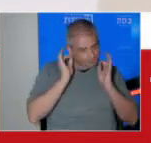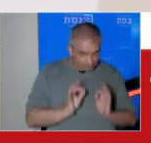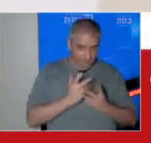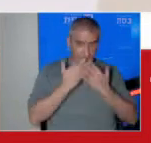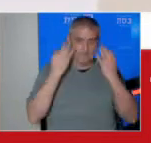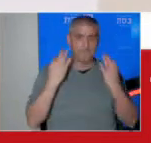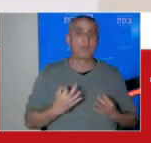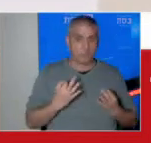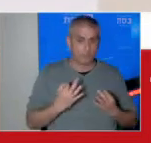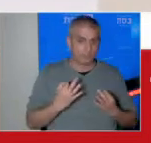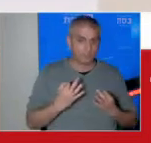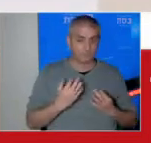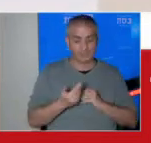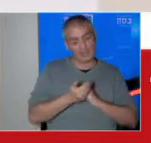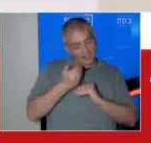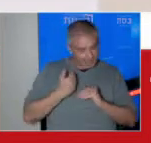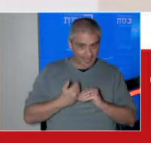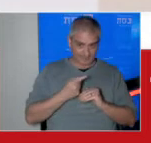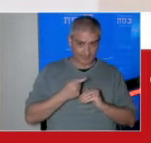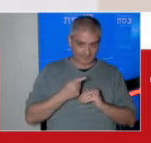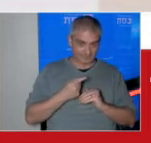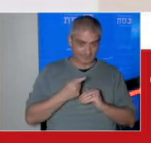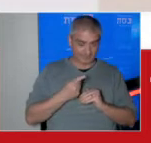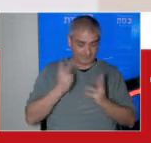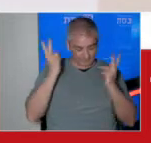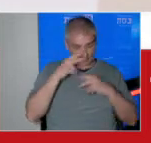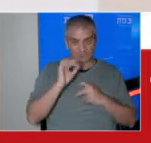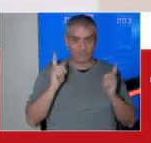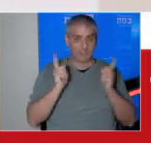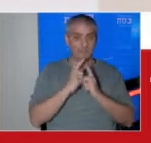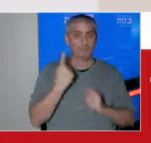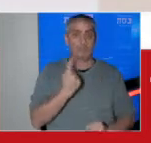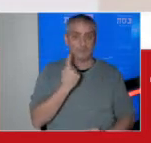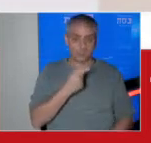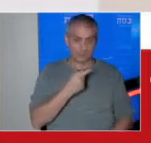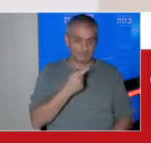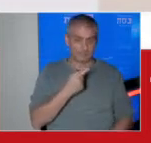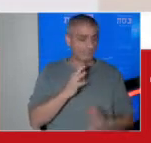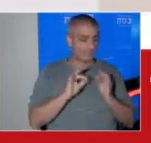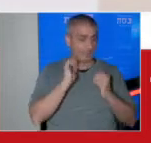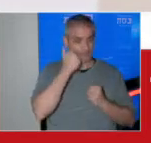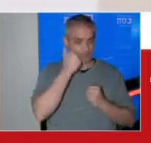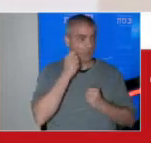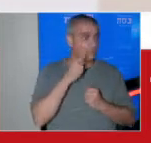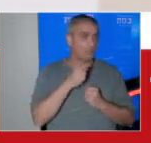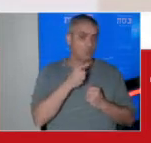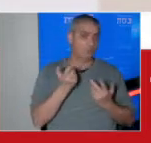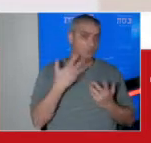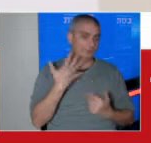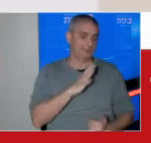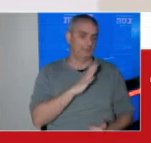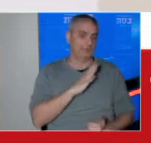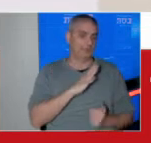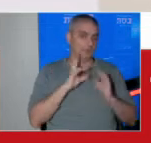חד וברור שהקדמת המתווה של קיצור הבידודים החל ממחר הוא בעצם יהווה